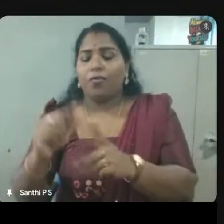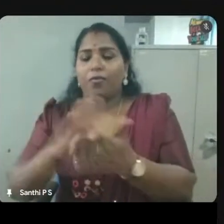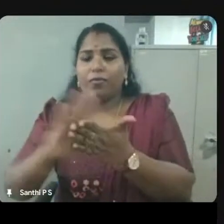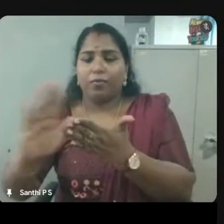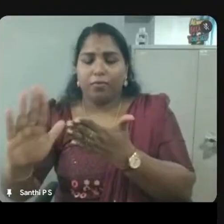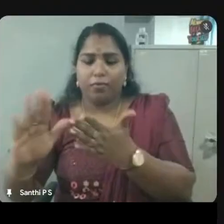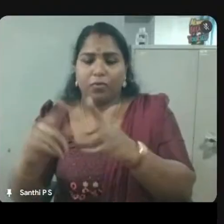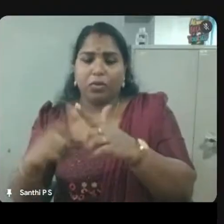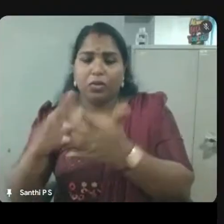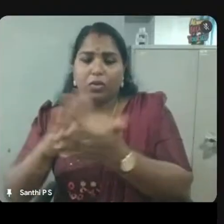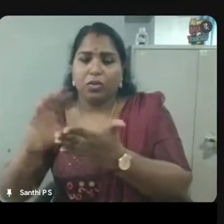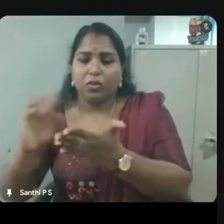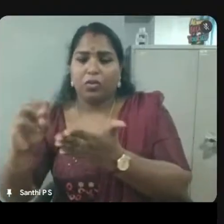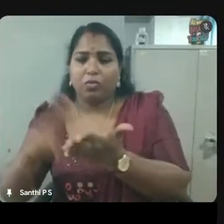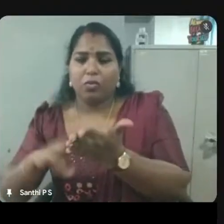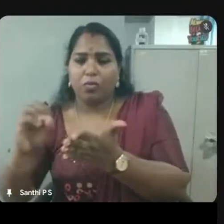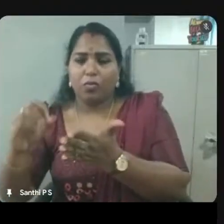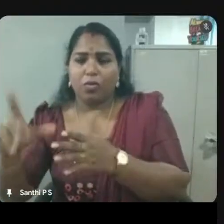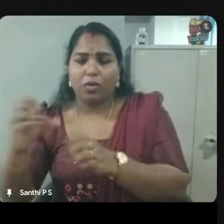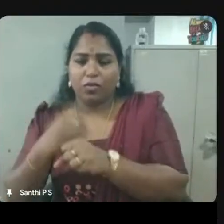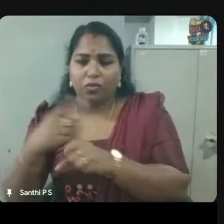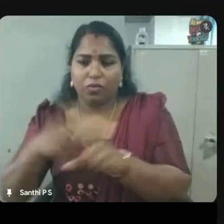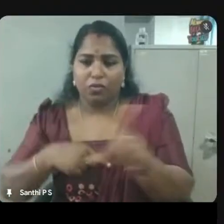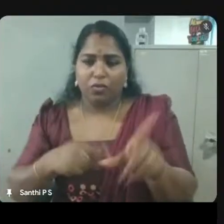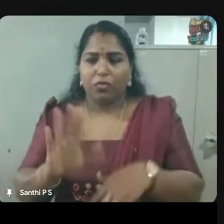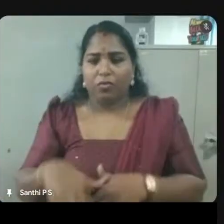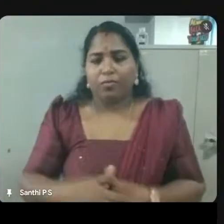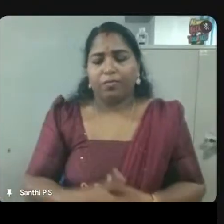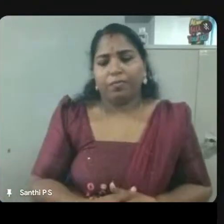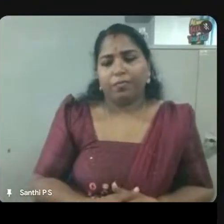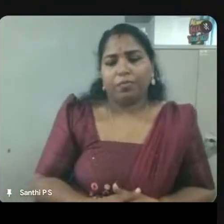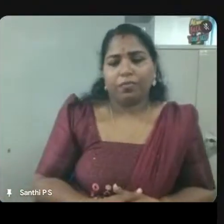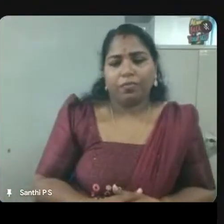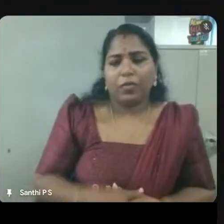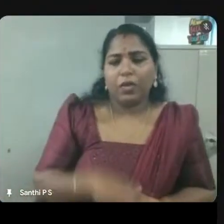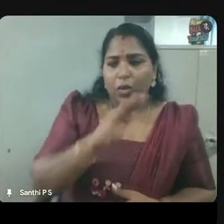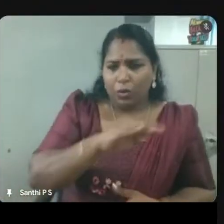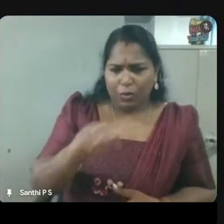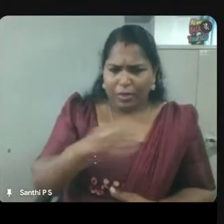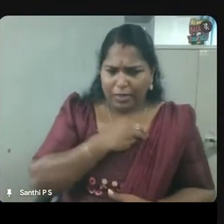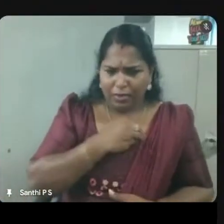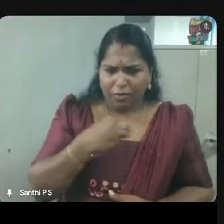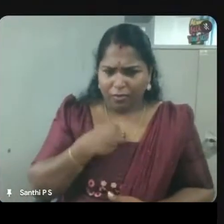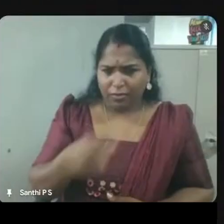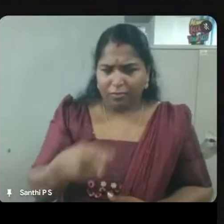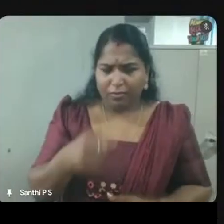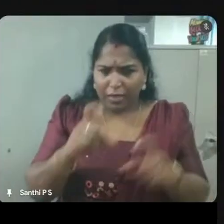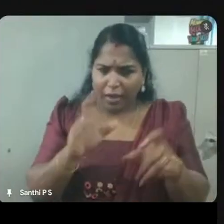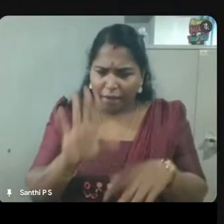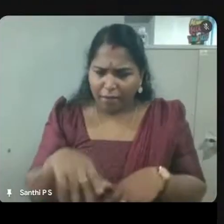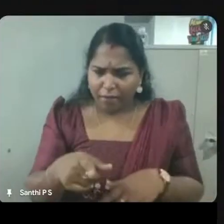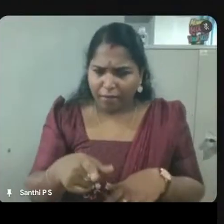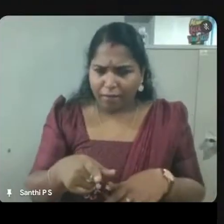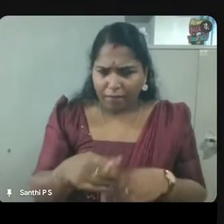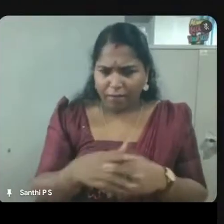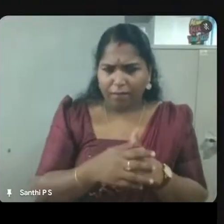Does this doctor treat any pediatric cases എന്നൊരു ക്വസ്റ്റ്യൻ ഉണ്ട്. പീഡിയാട്രിക് ഒഫ്തൽമോളജിസ്റ്റ് ആണ്